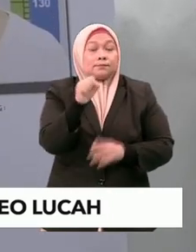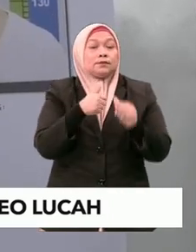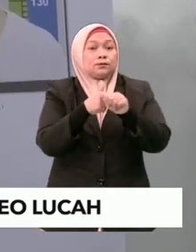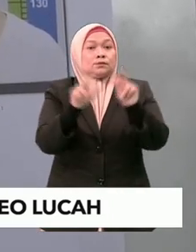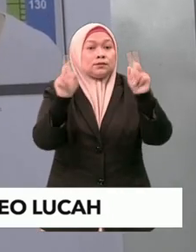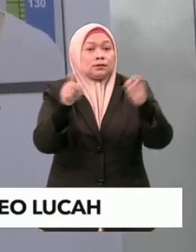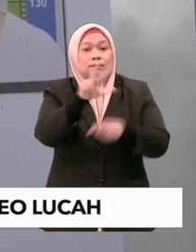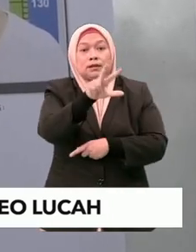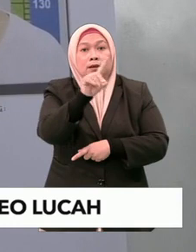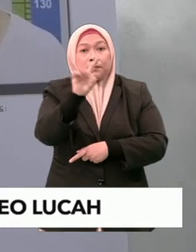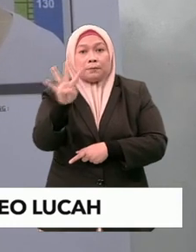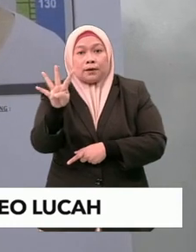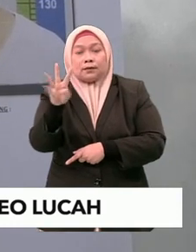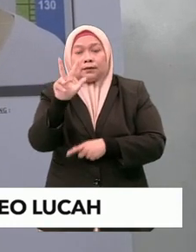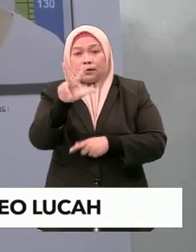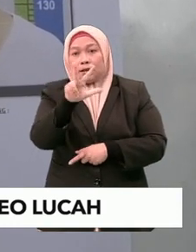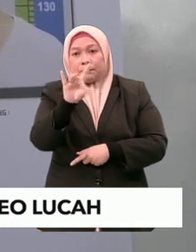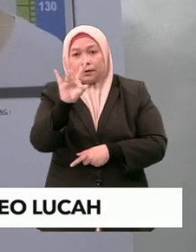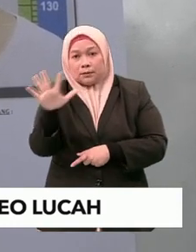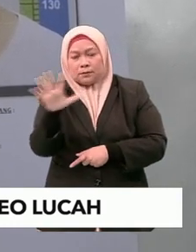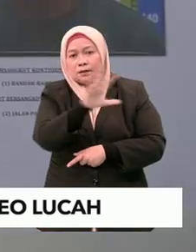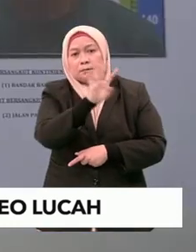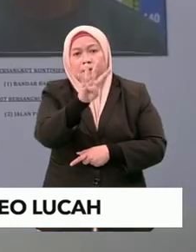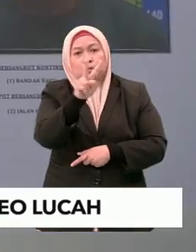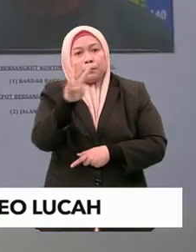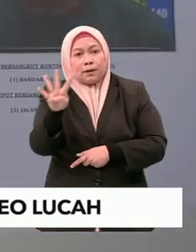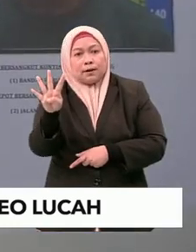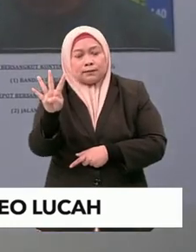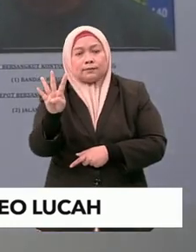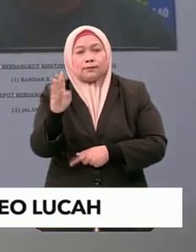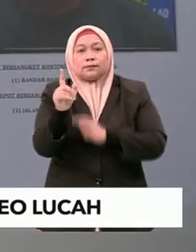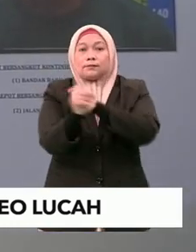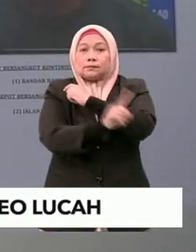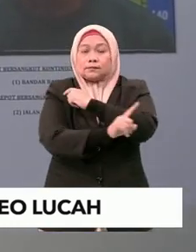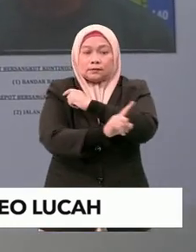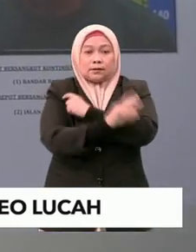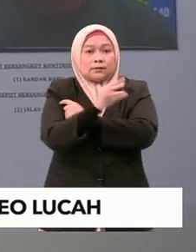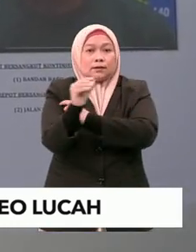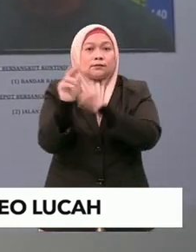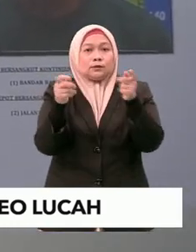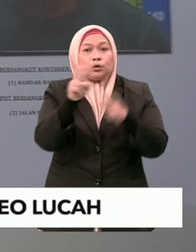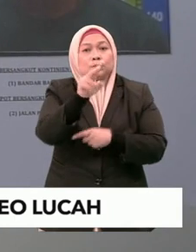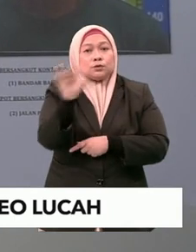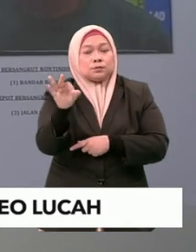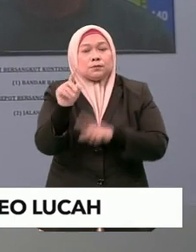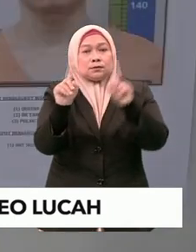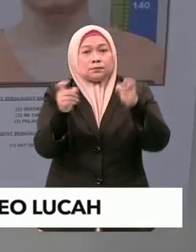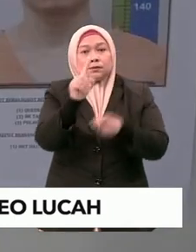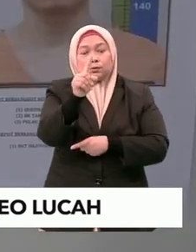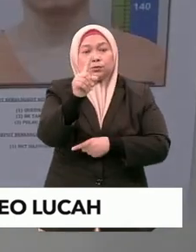84 section 385 dan section 424 Canon kesiksaan serta section 29